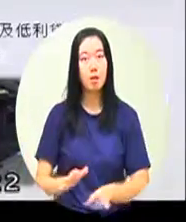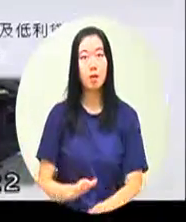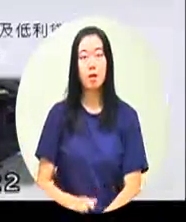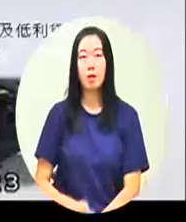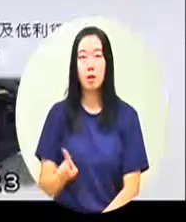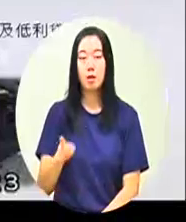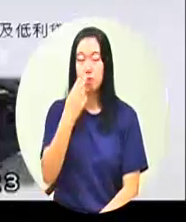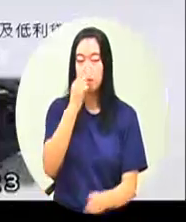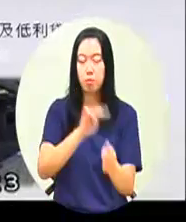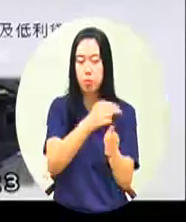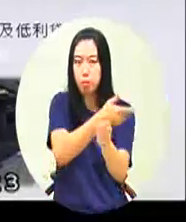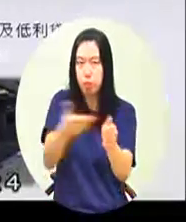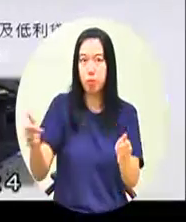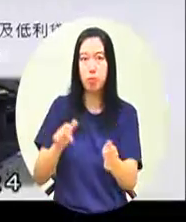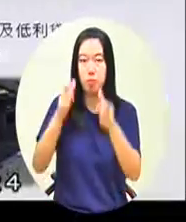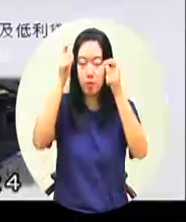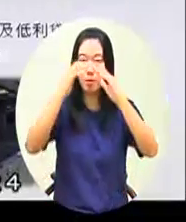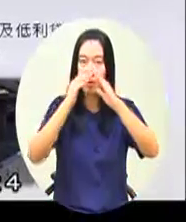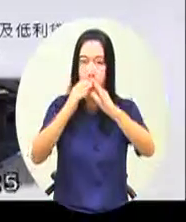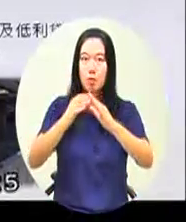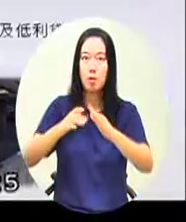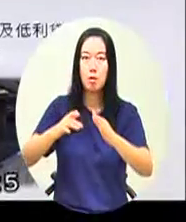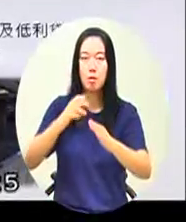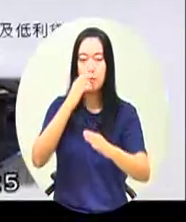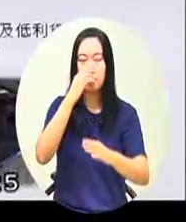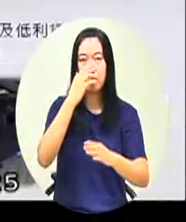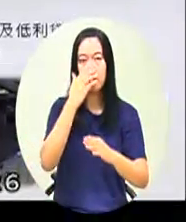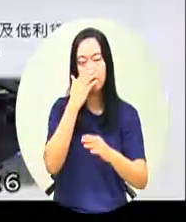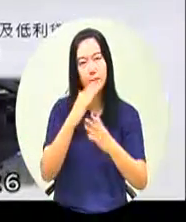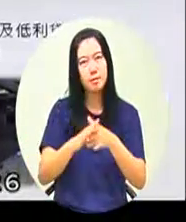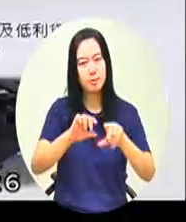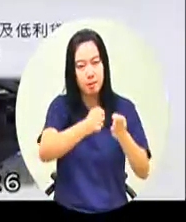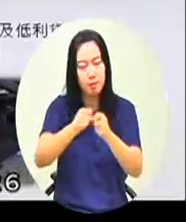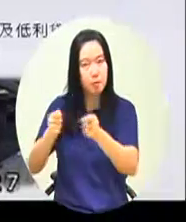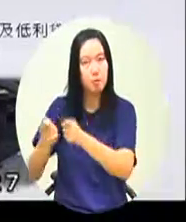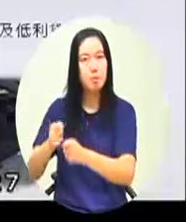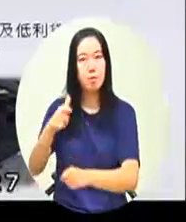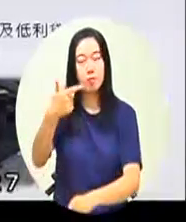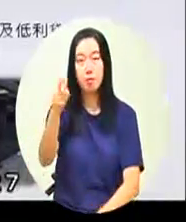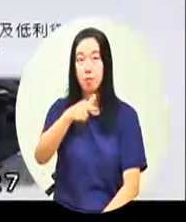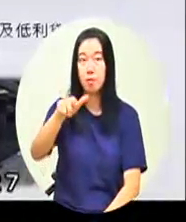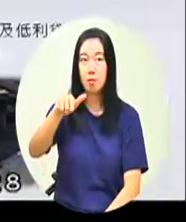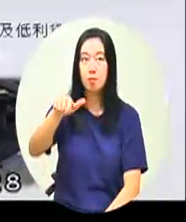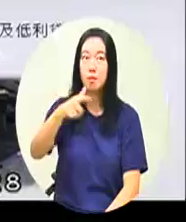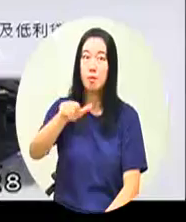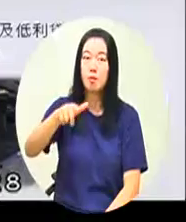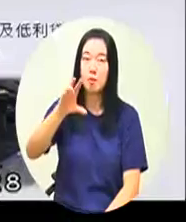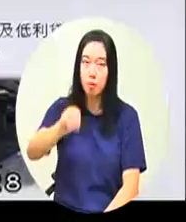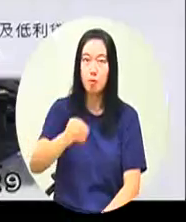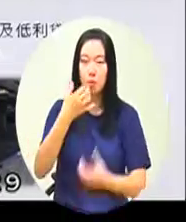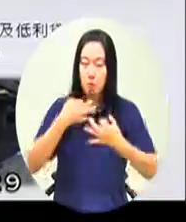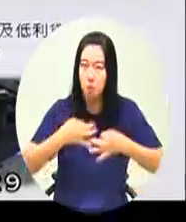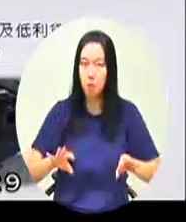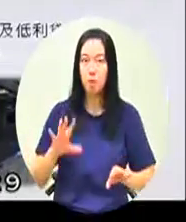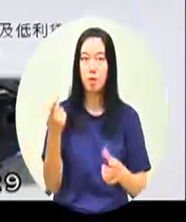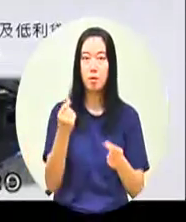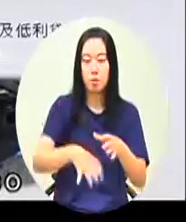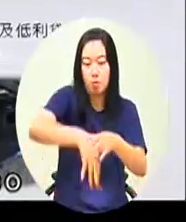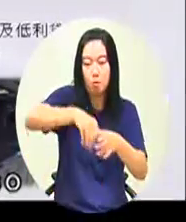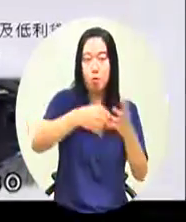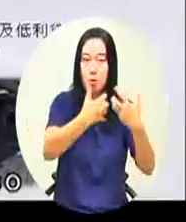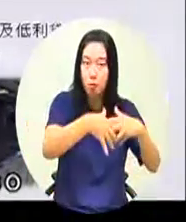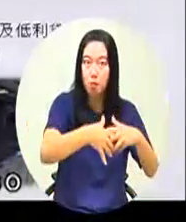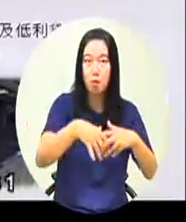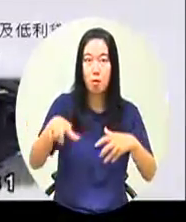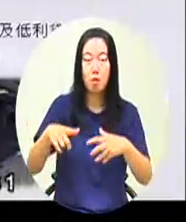造成整个本市养殖渔业大概6500多万的损失。本市除了在台风期间预布抽水机，也在灾后协